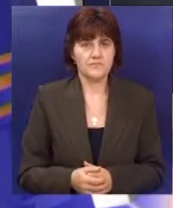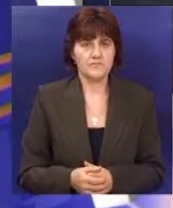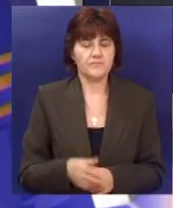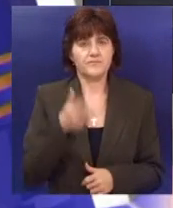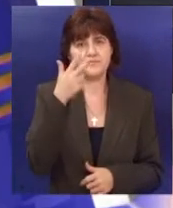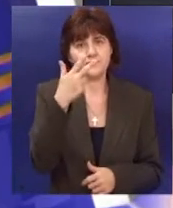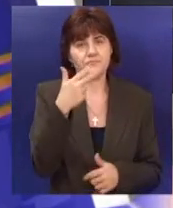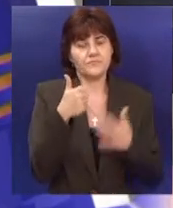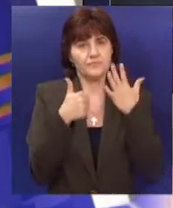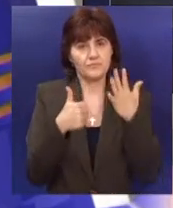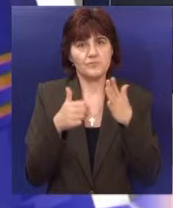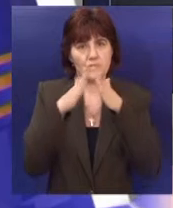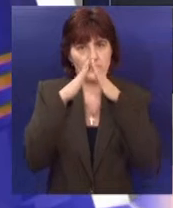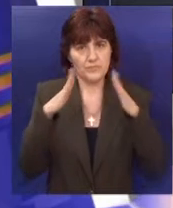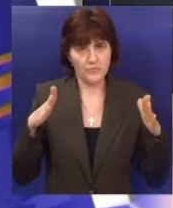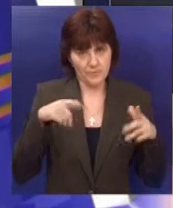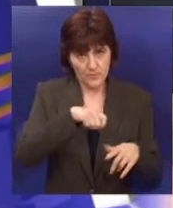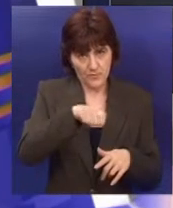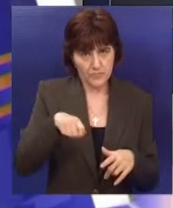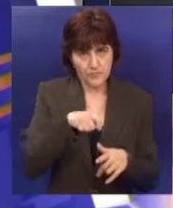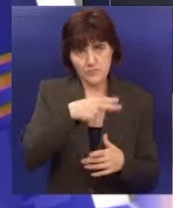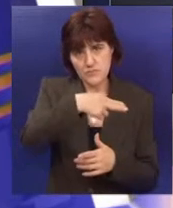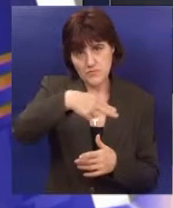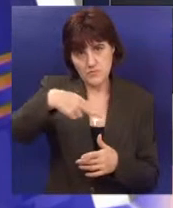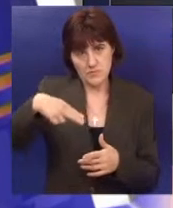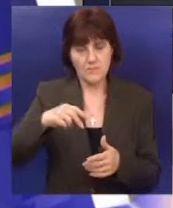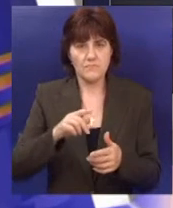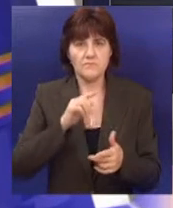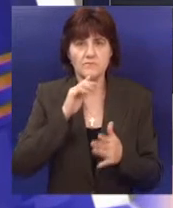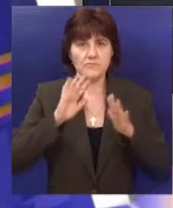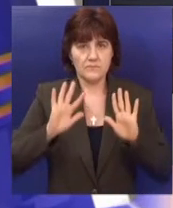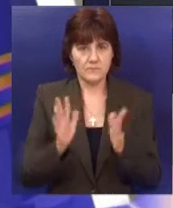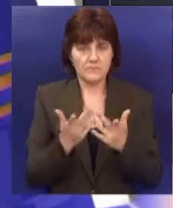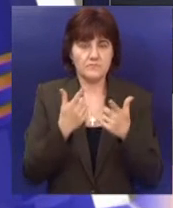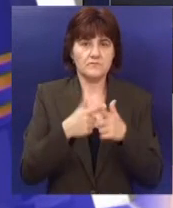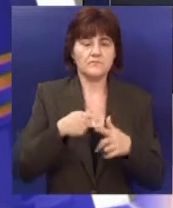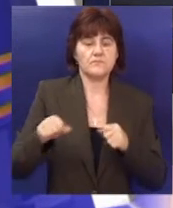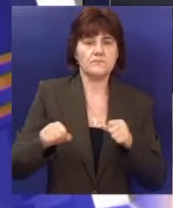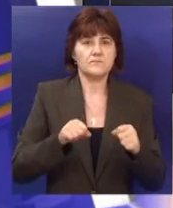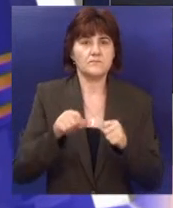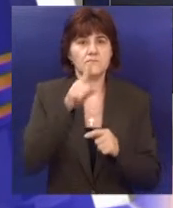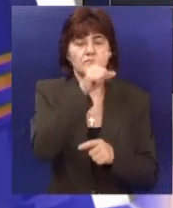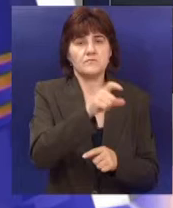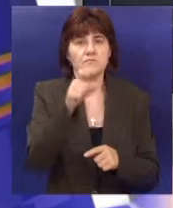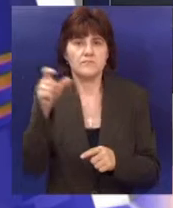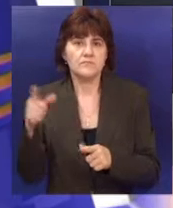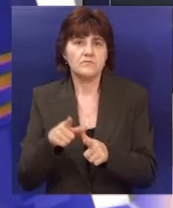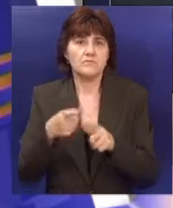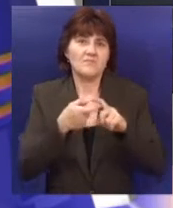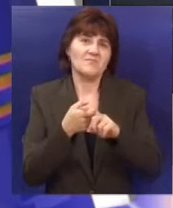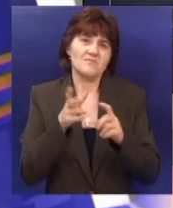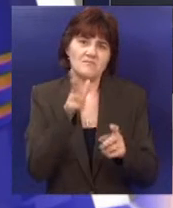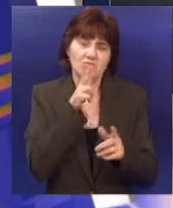36 domaćinstava iz Nišavske ulice u mesnoj zajednici Pešara potpisalo je peticiju koja je prosljeđena rukovodstvu mesne zajednice u